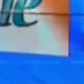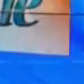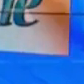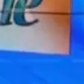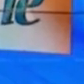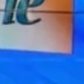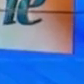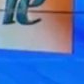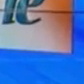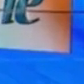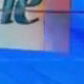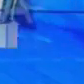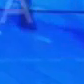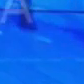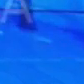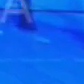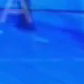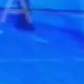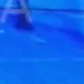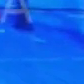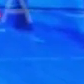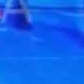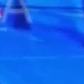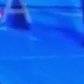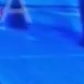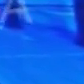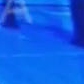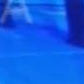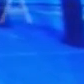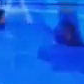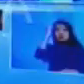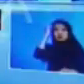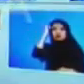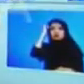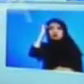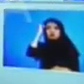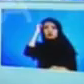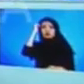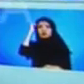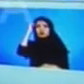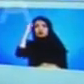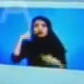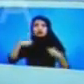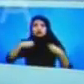sekali kita ada satu lagi best mom kita e lihat